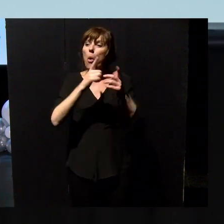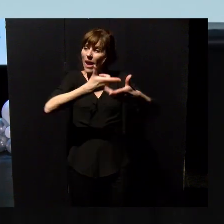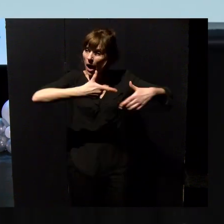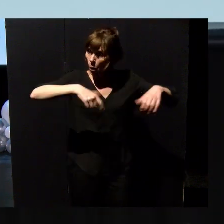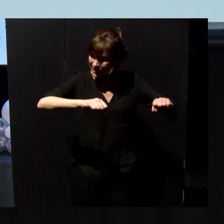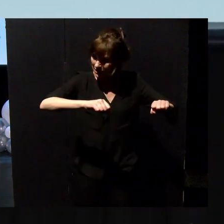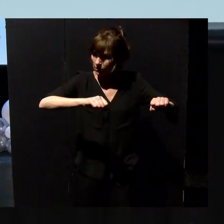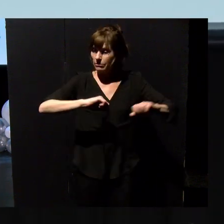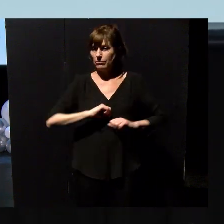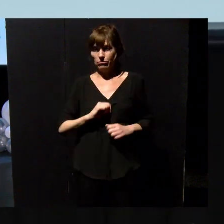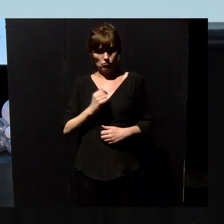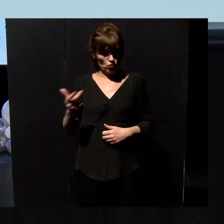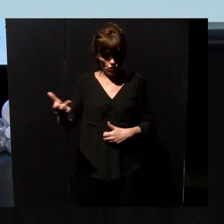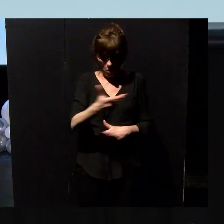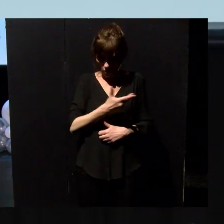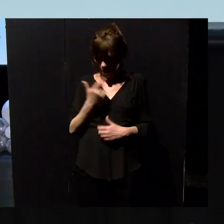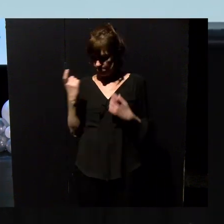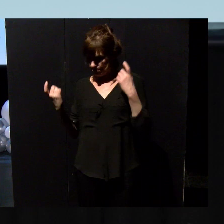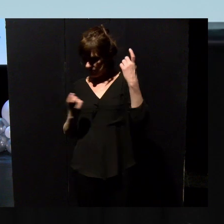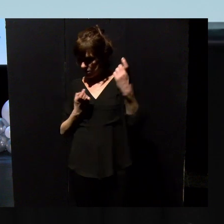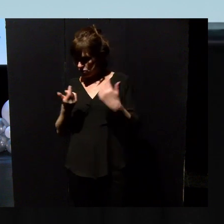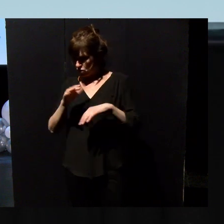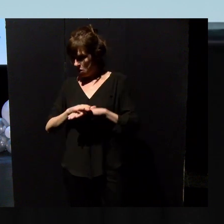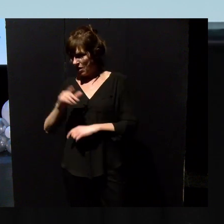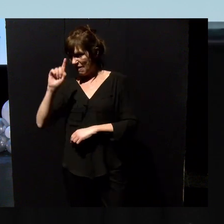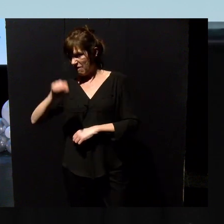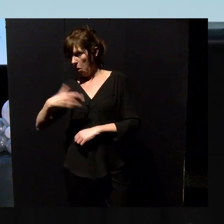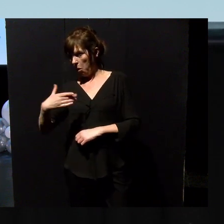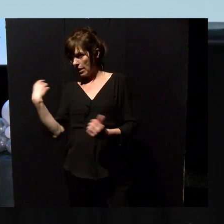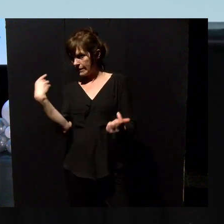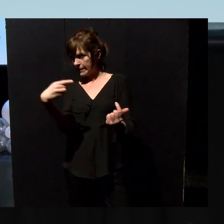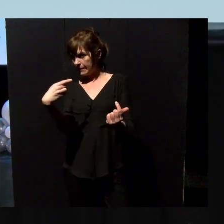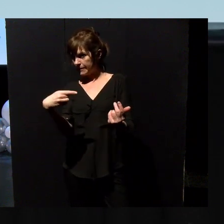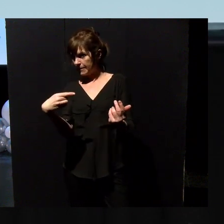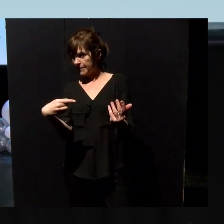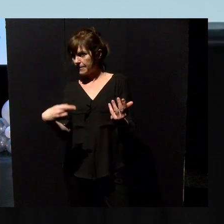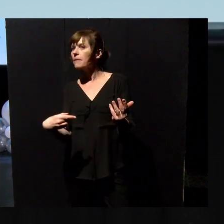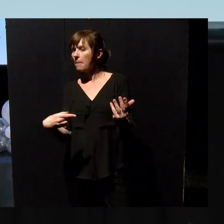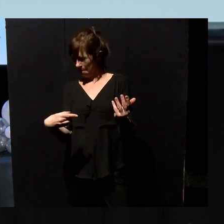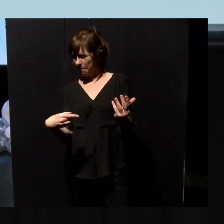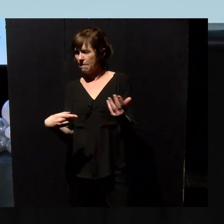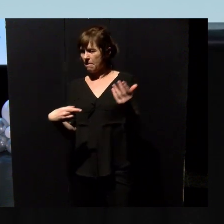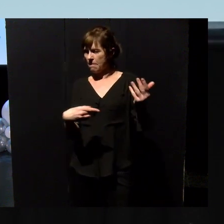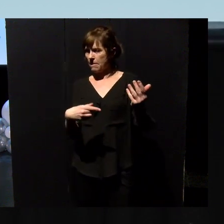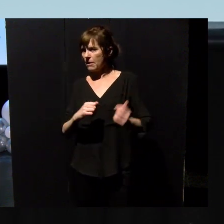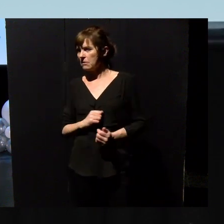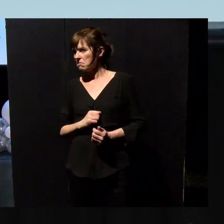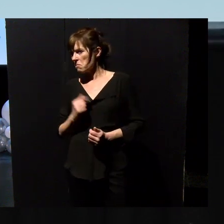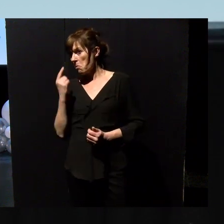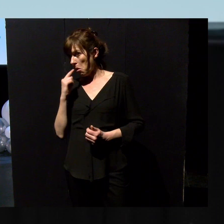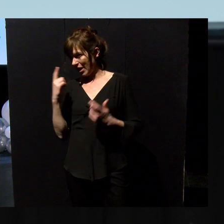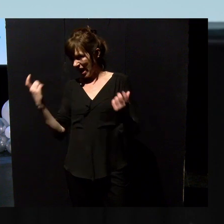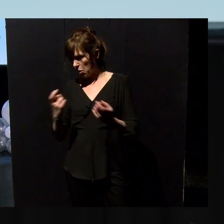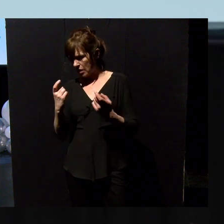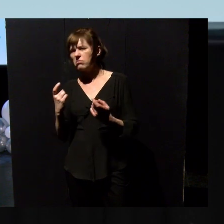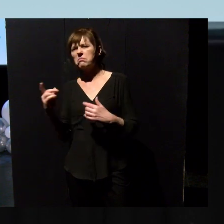choisi ces ingrédients. Ensuite, le deuxième point, c'est que pour que cette rééducation soit efficace, pour vraiment induire une plasticité,